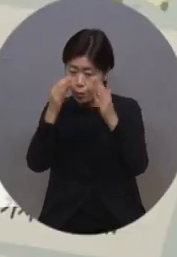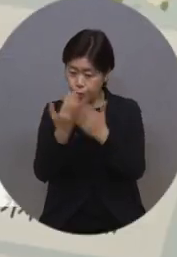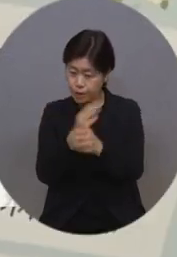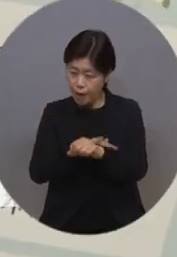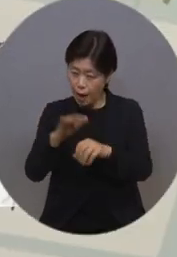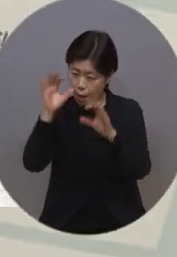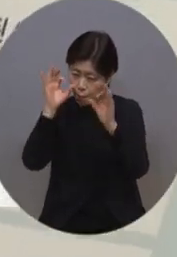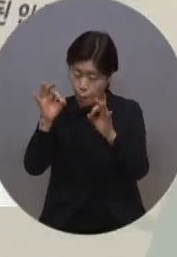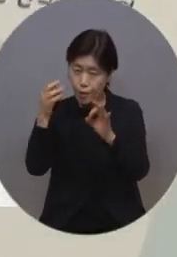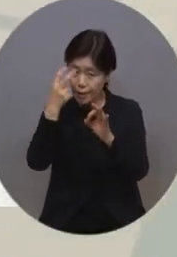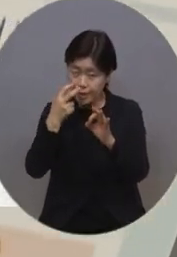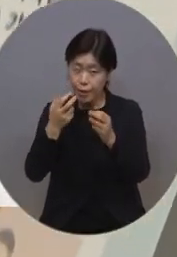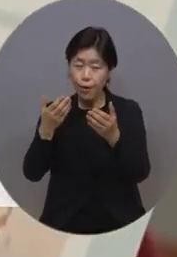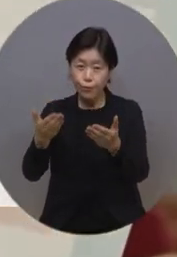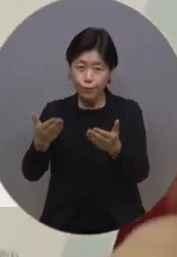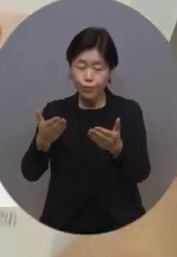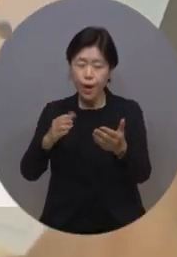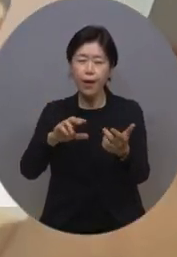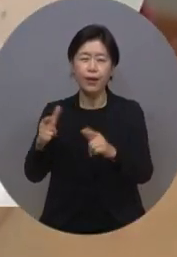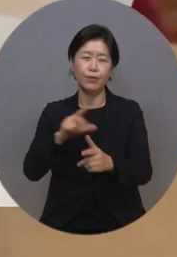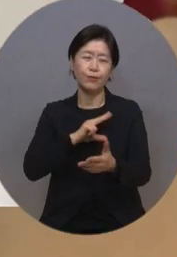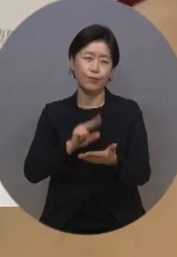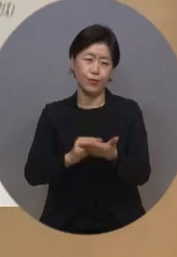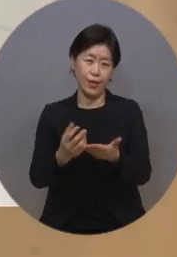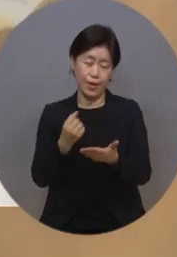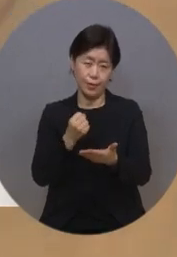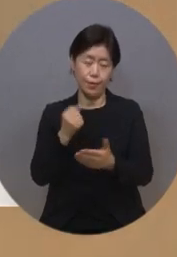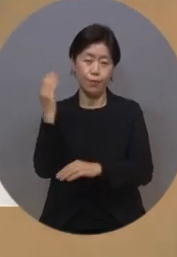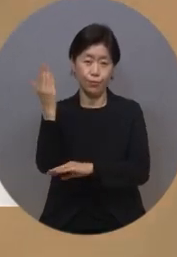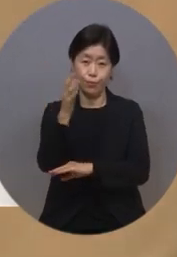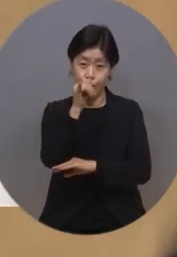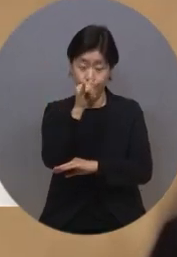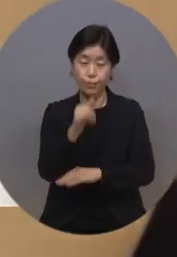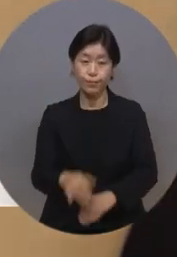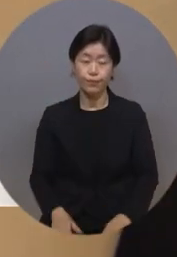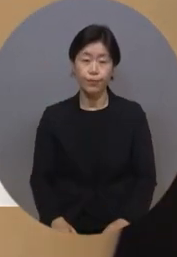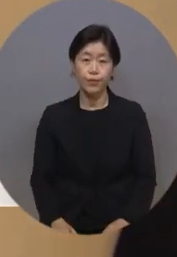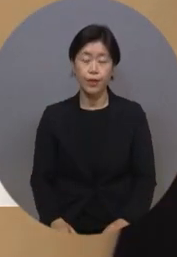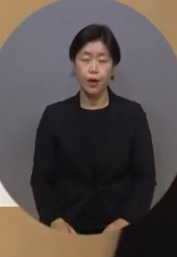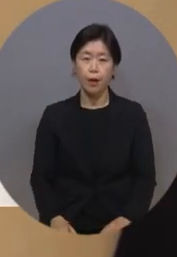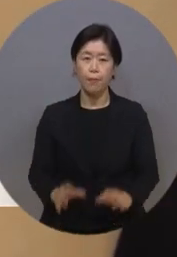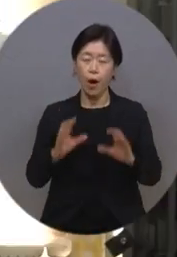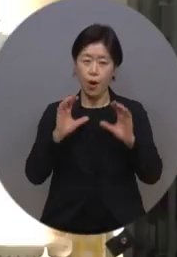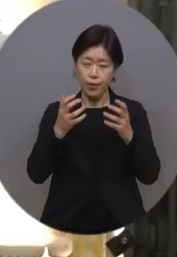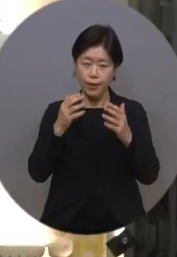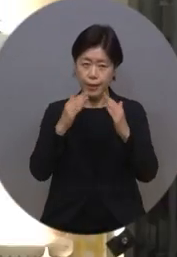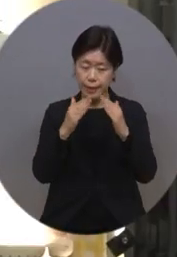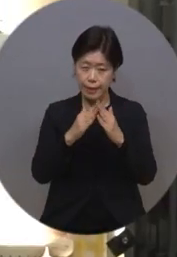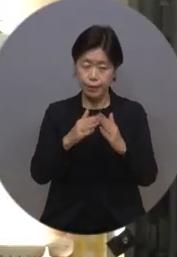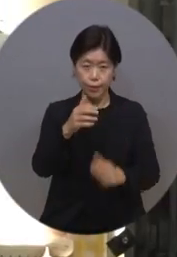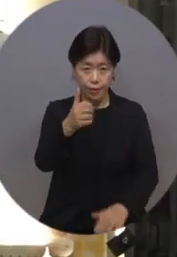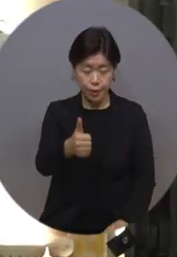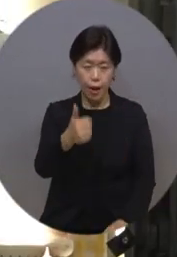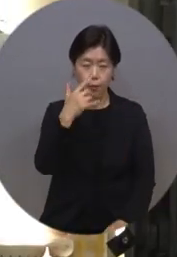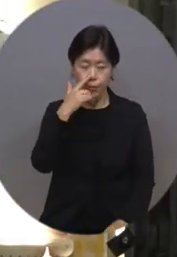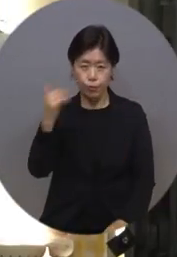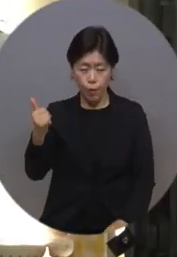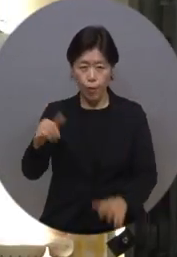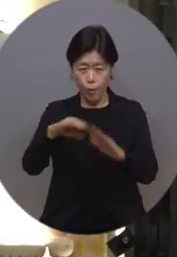진행됐습니다 횡성군 아동 청소년 팀장과 횡성군 내 어린이집 원장 그리고 부모들이